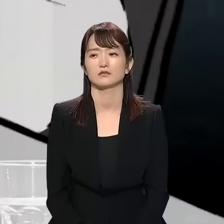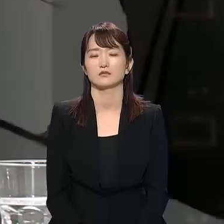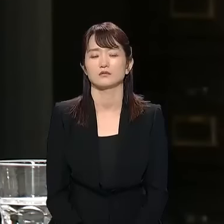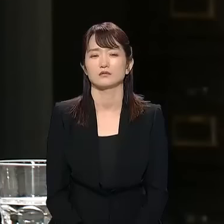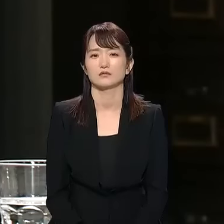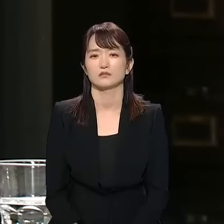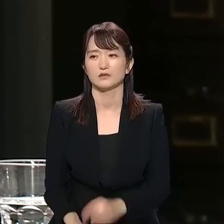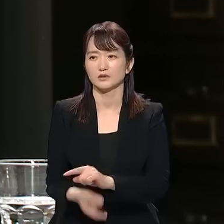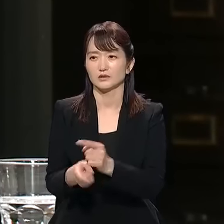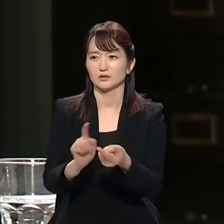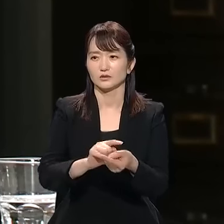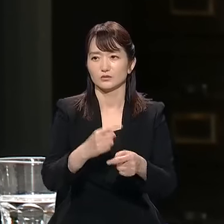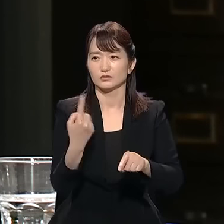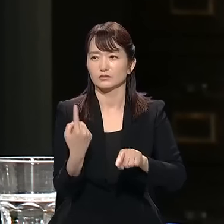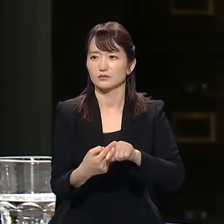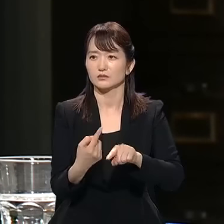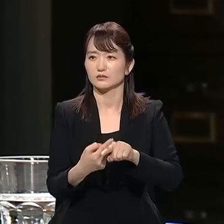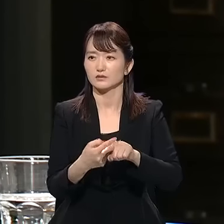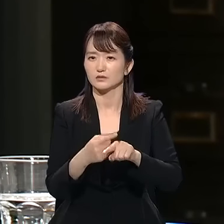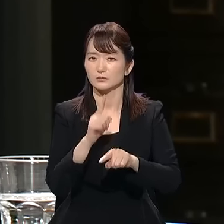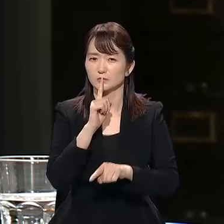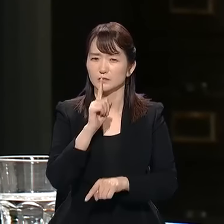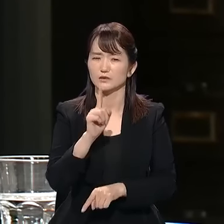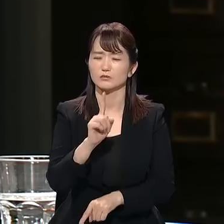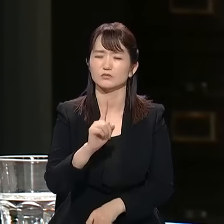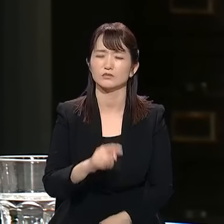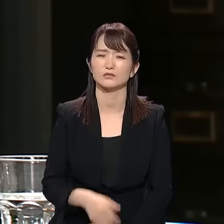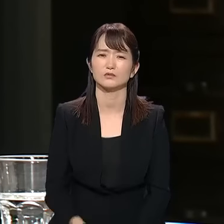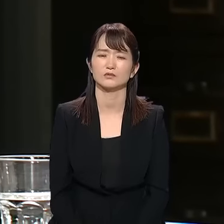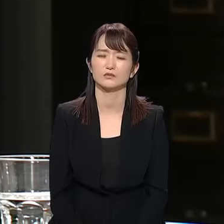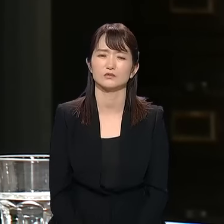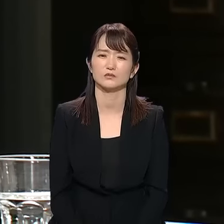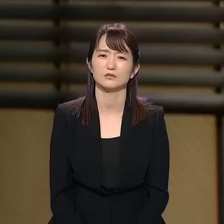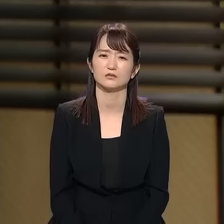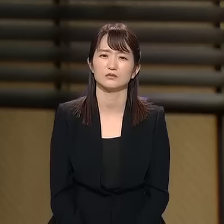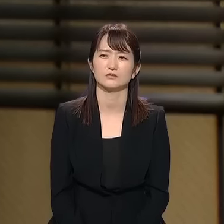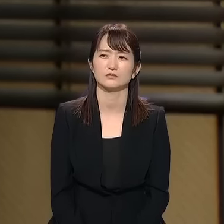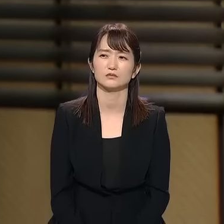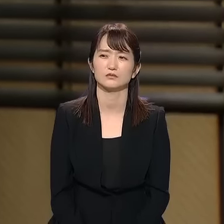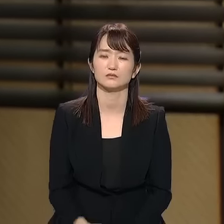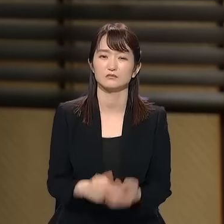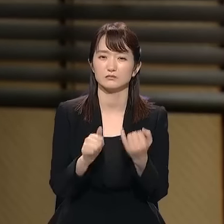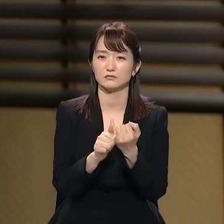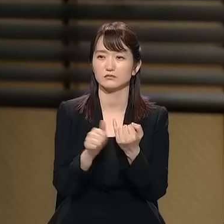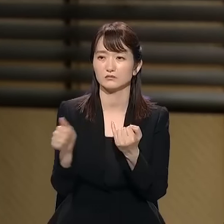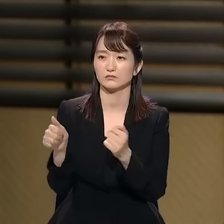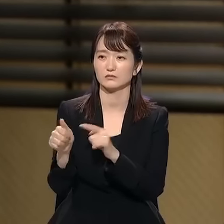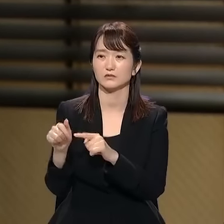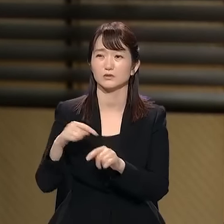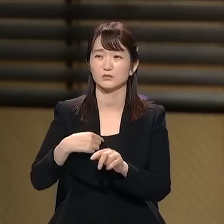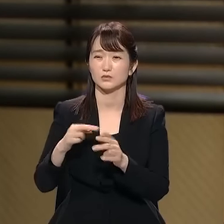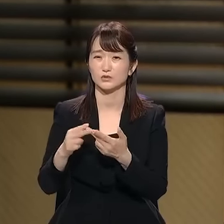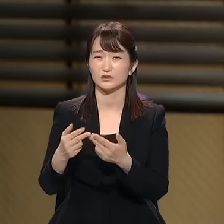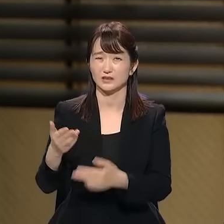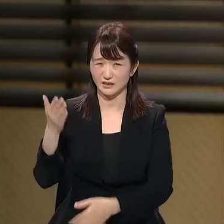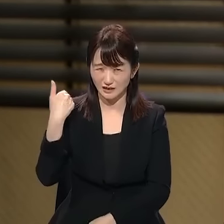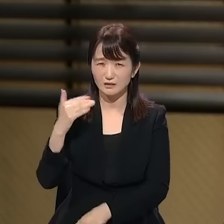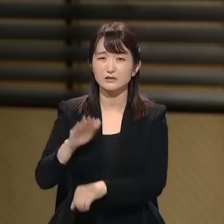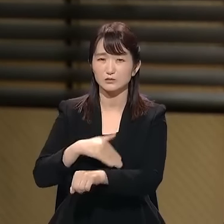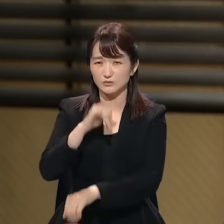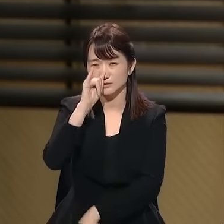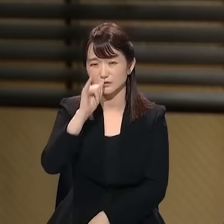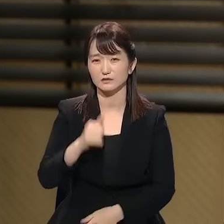퉁 다는 표현을 이런 때 쓰면 어떡합니까 될 수가 없는 거죠 근데 이제이 남편 같은 경우는 본인도 과거에 잘못한 사실이